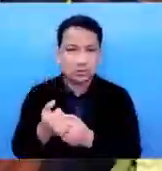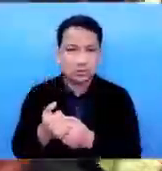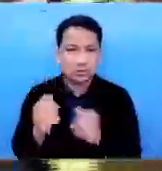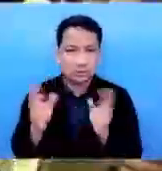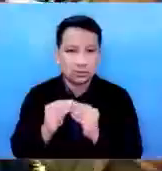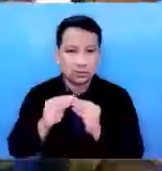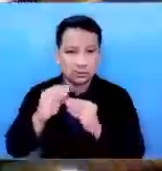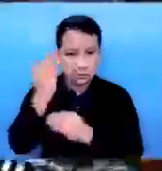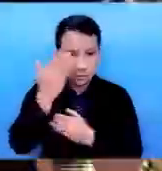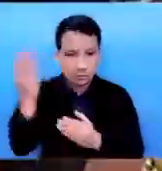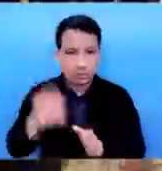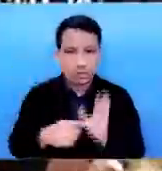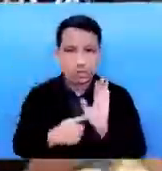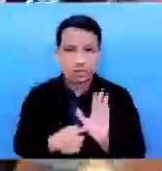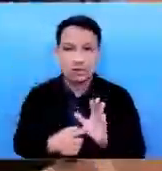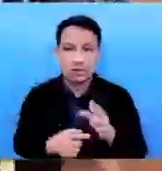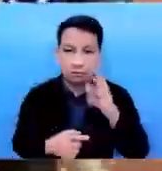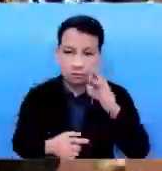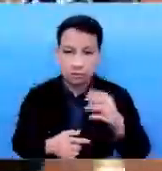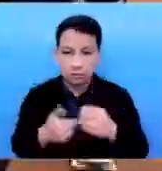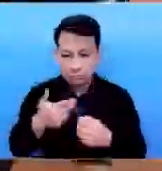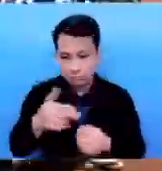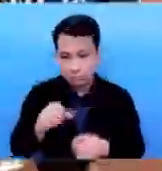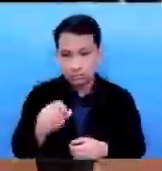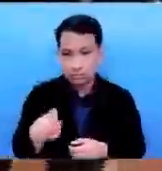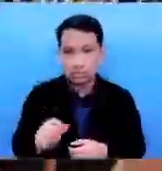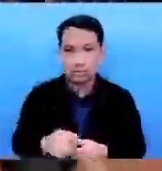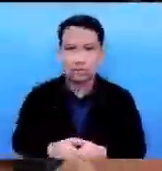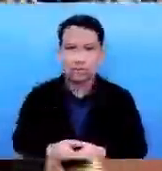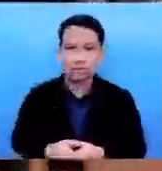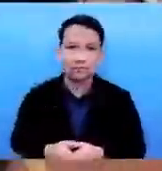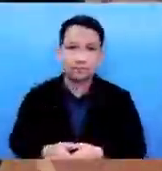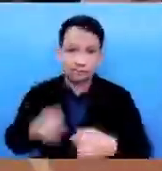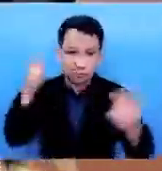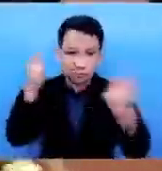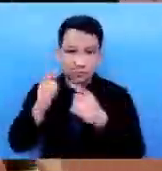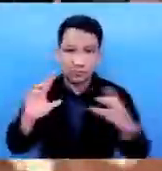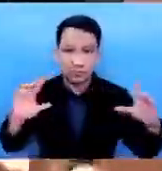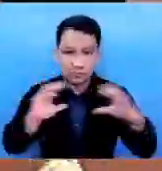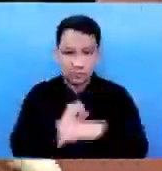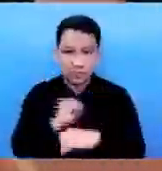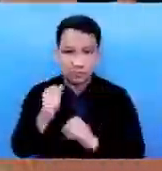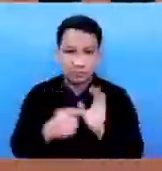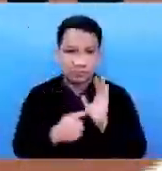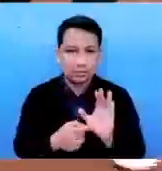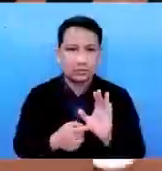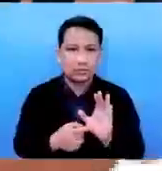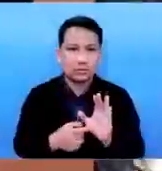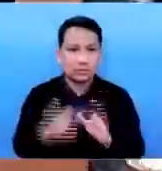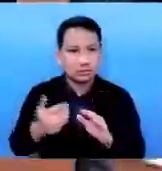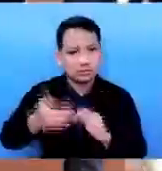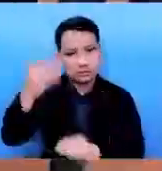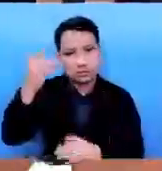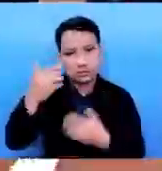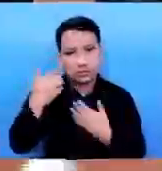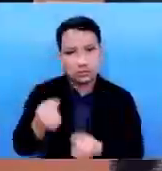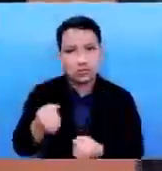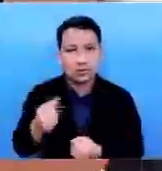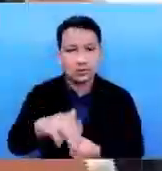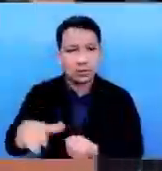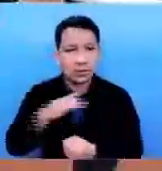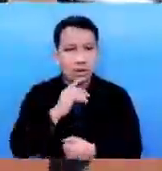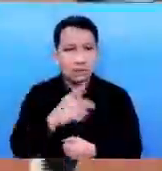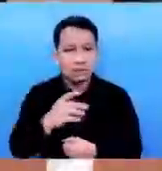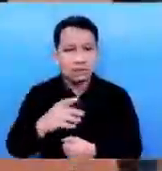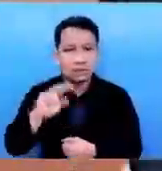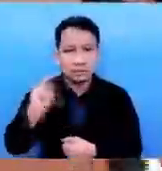ng meeting host ng meeting di Avance. Target nilang tapusin ang kampanya on a high note, Cheryl, bilang ang Cavite ang